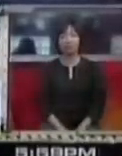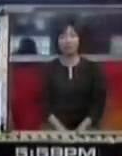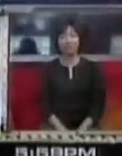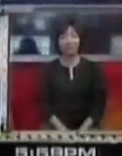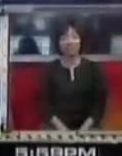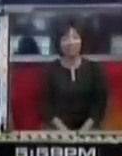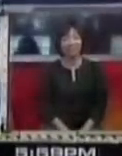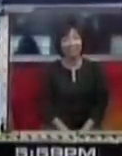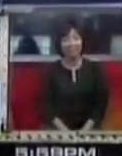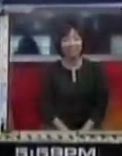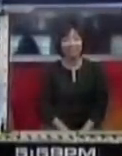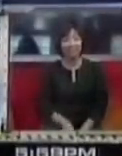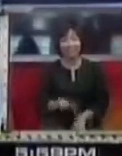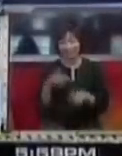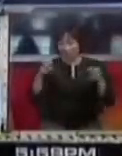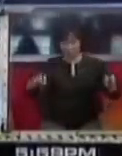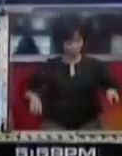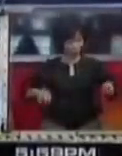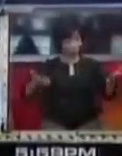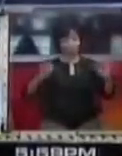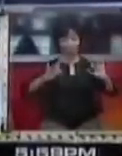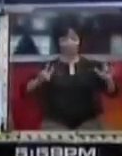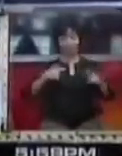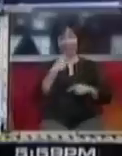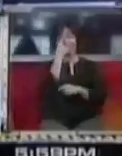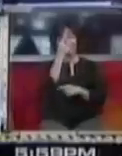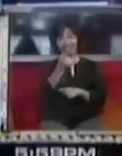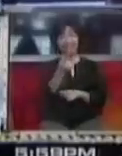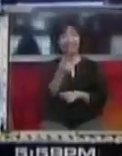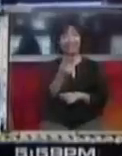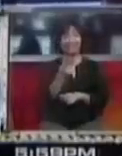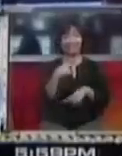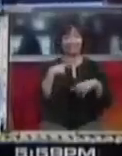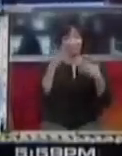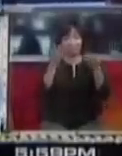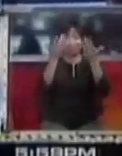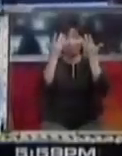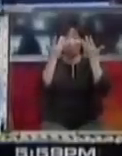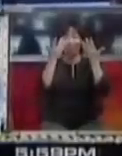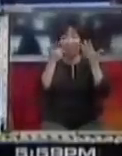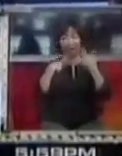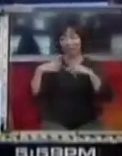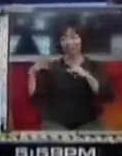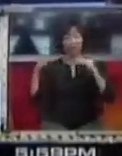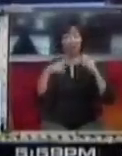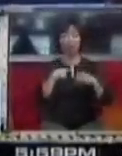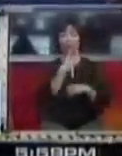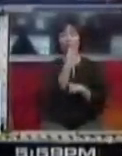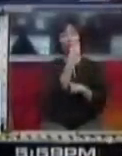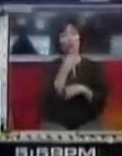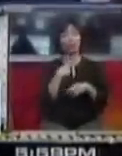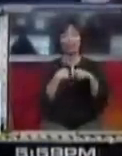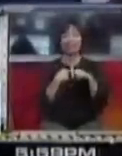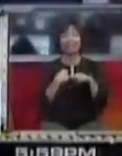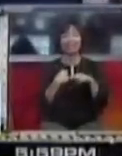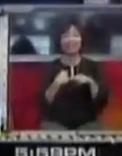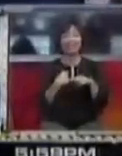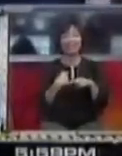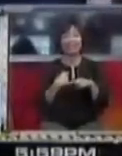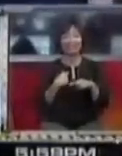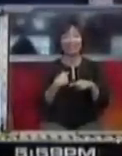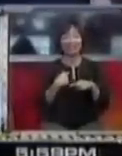992-925-1555. Gusto ko po sanang makipagbante sa mga utol ko eh. Hindi man po pwede ako magbante sa sarili ko, baka sabihin niyo sila ulo ako. Kaya ipa-plug ko na lang po